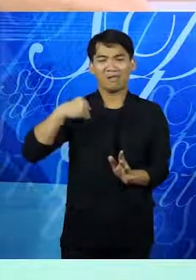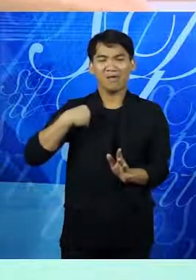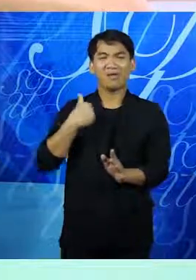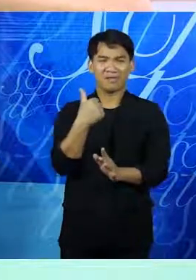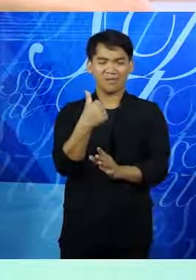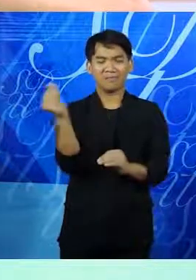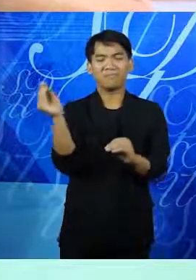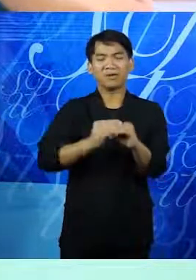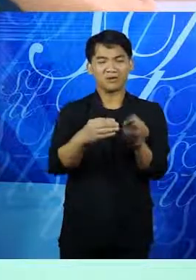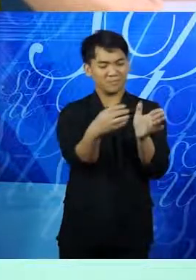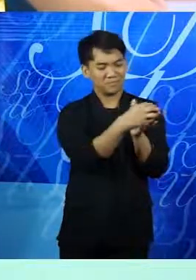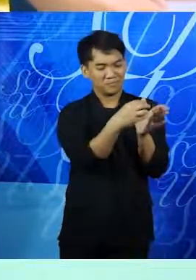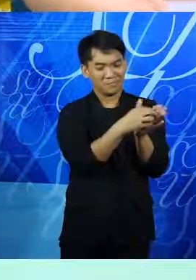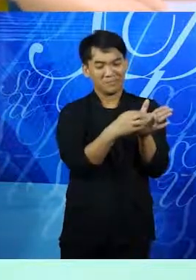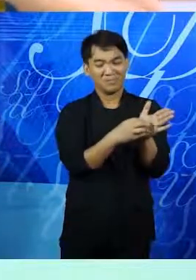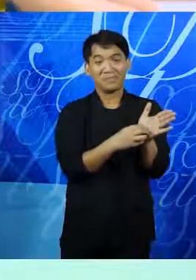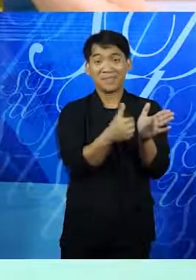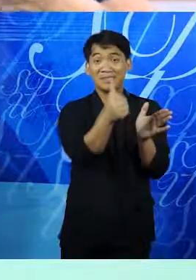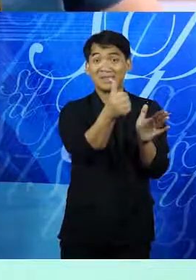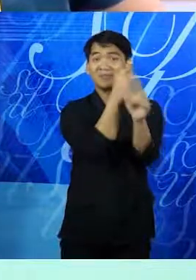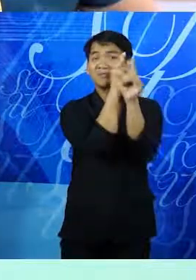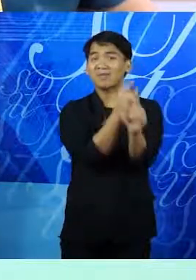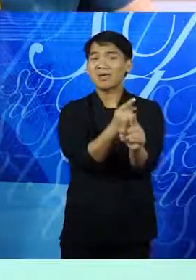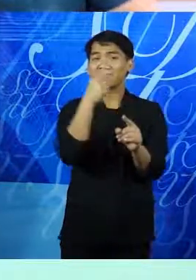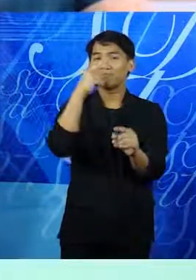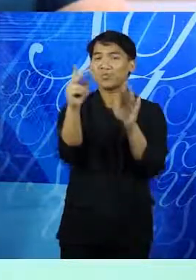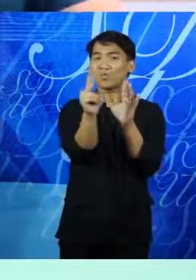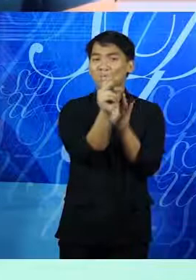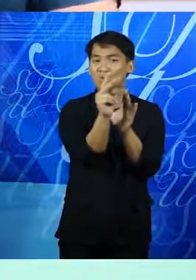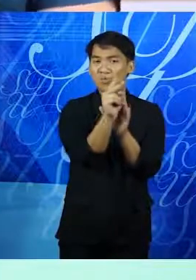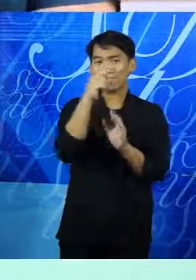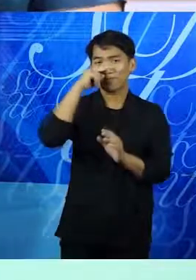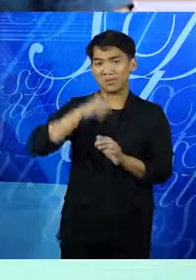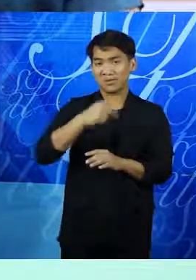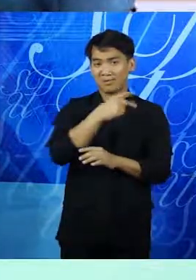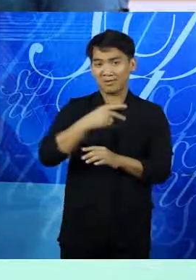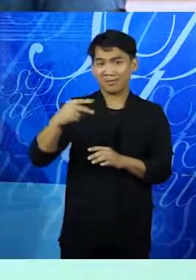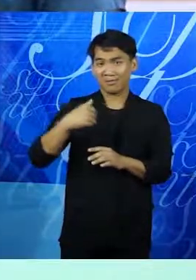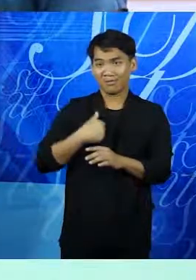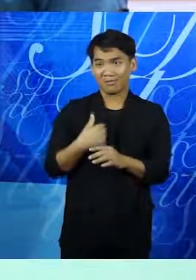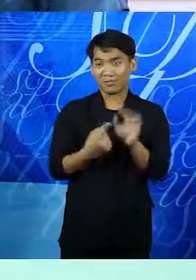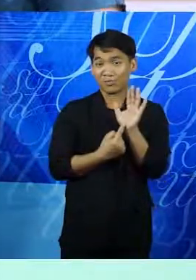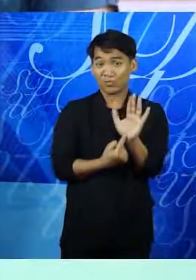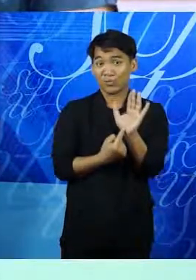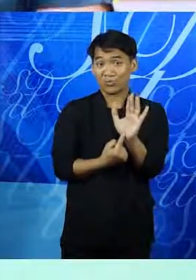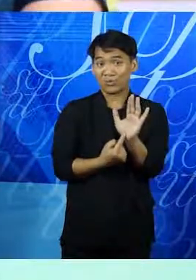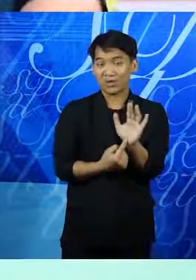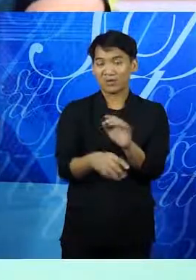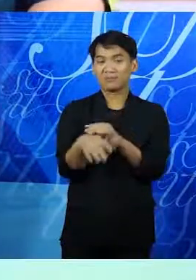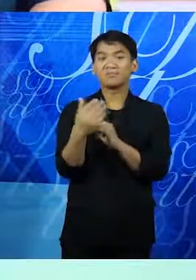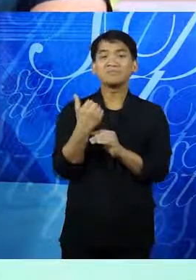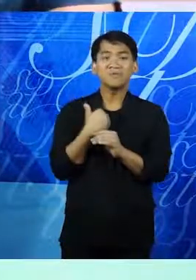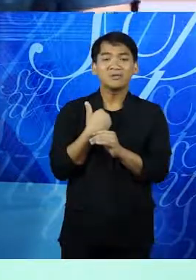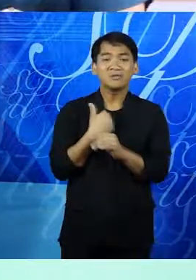ได้เราก็จะมีอย่างนี้นะคะสอนให้ถูกตามหลักภาษาไทยแล้วก็อาจจะมีบางภาคเช่นถ้าเด็กอยาก